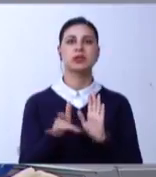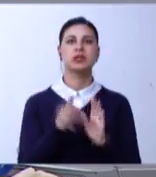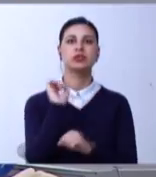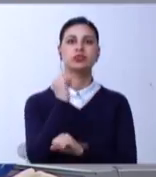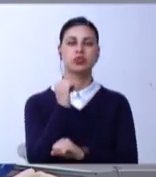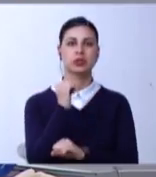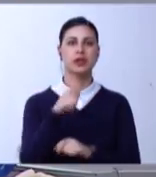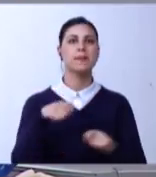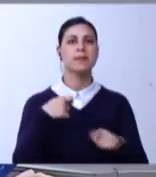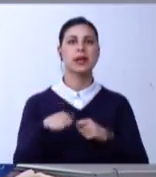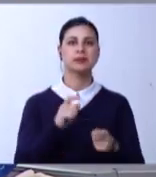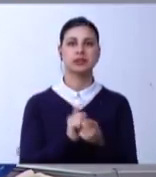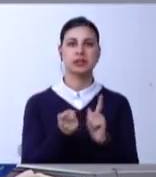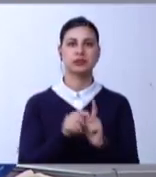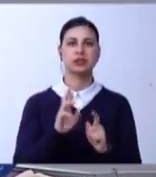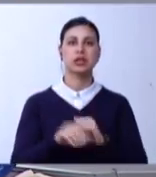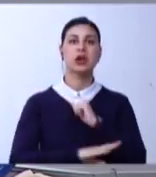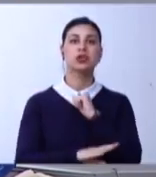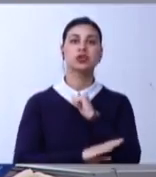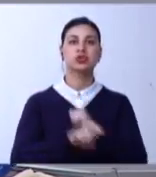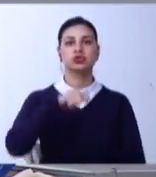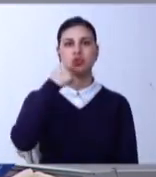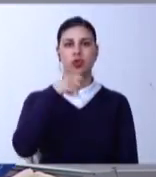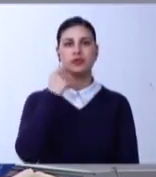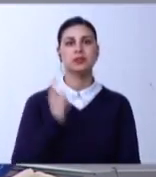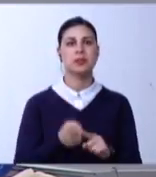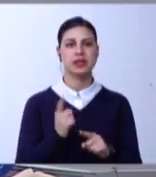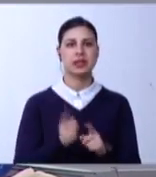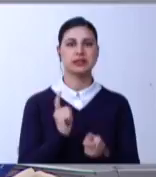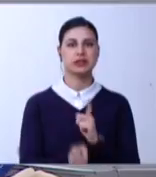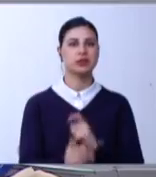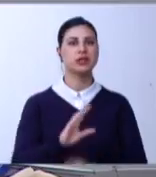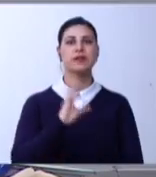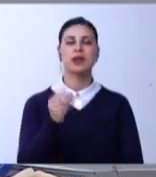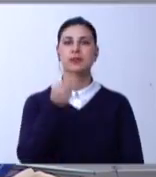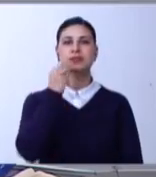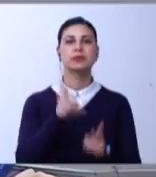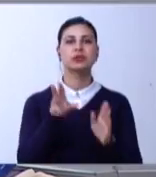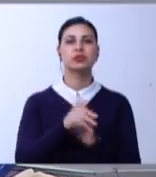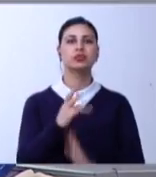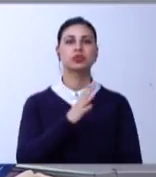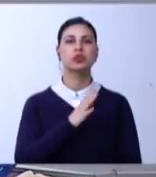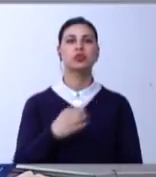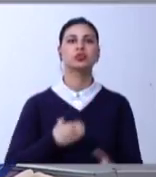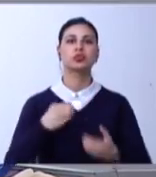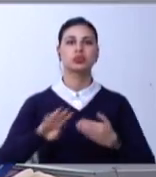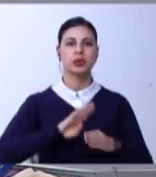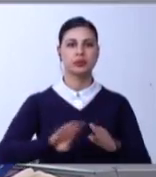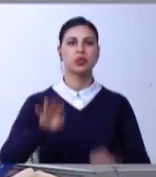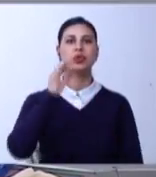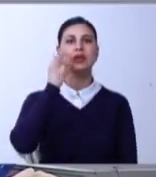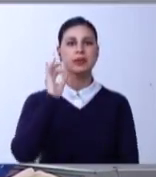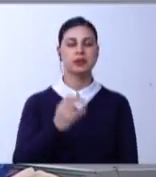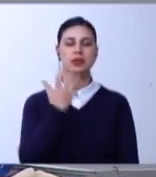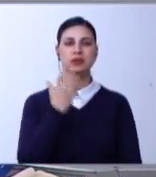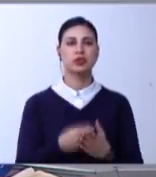ბოთლი პლასტმასის ნაცვლად და ხის კოვზი მეტალის ნაცვლად. მოდით ყველაფერი სამზარეულოში იყოს უსაფრთხო, გემრიელი თქვენი